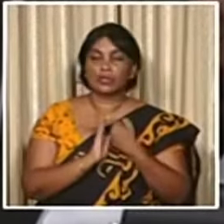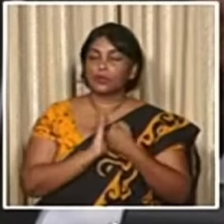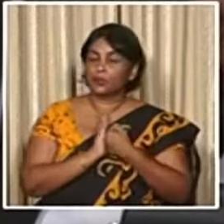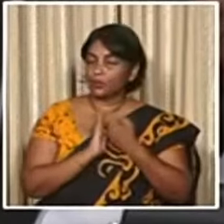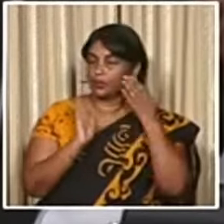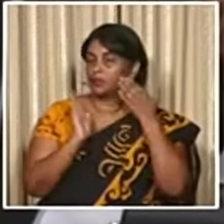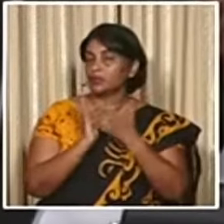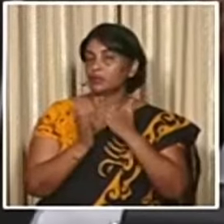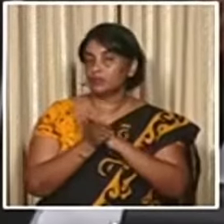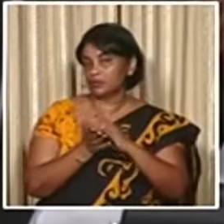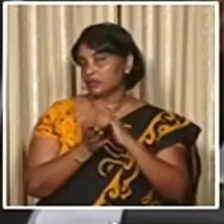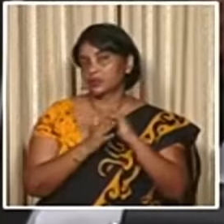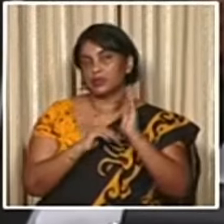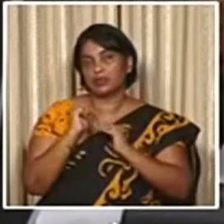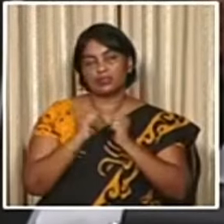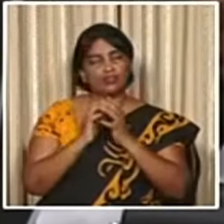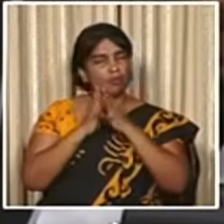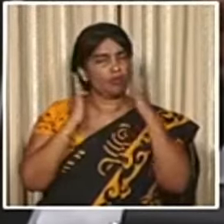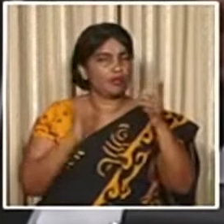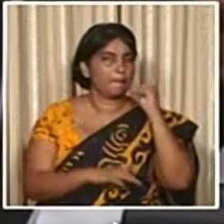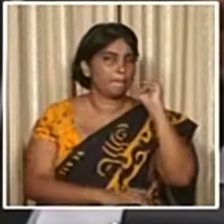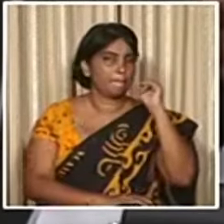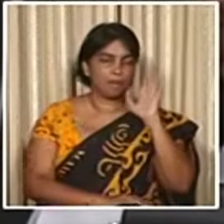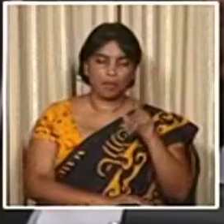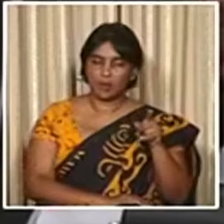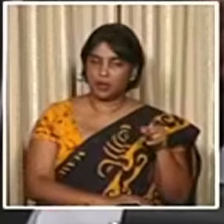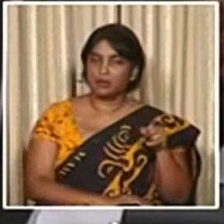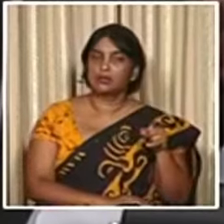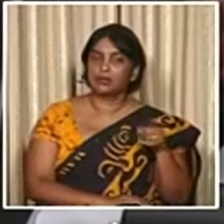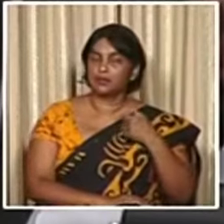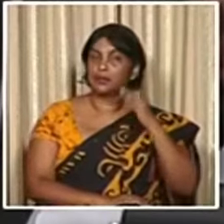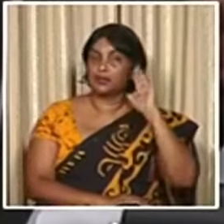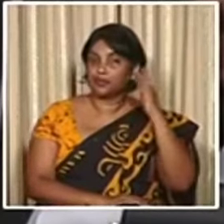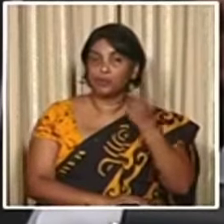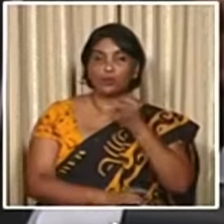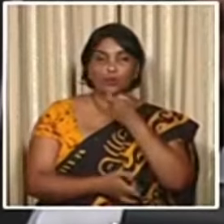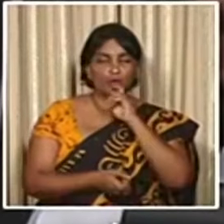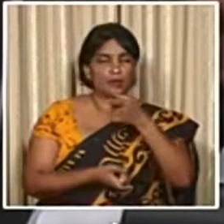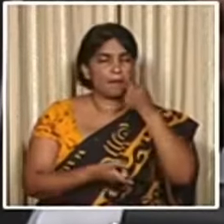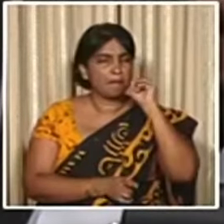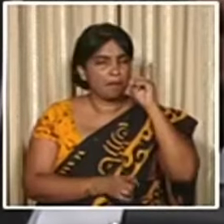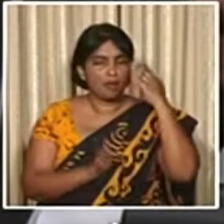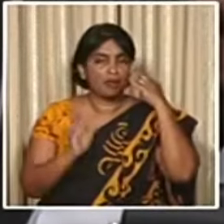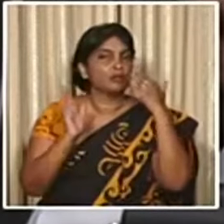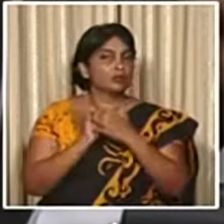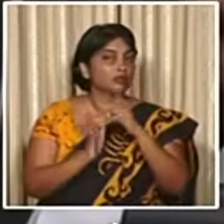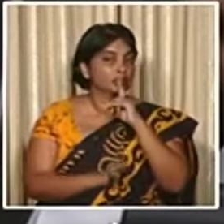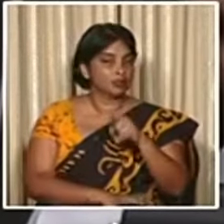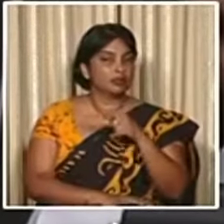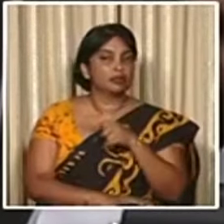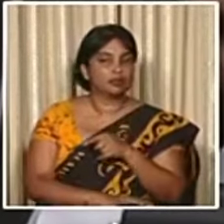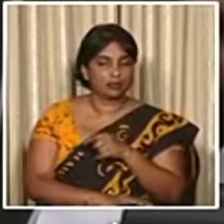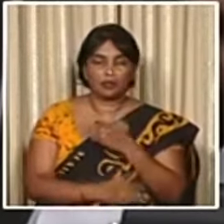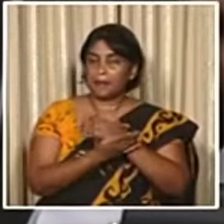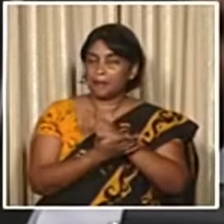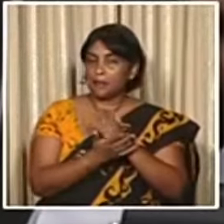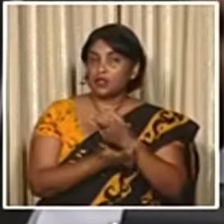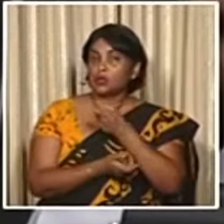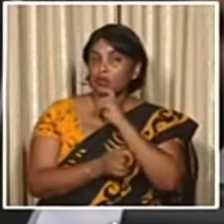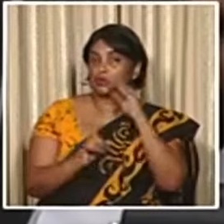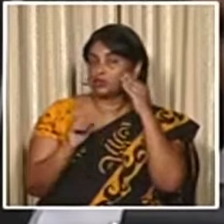යුක්තිය ඉටු කිරීමේ ක්‍රියාදාමයේ විශාල ප්‍රමාදයක් සිද්ධ වෙනවා. විශේෂයෙන්ම නඩු ප්‍රමාදය ගැන අපි කතා කරනකොට බෙදුම්